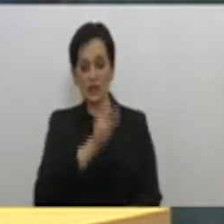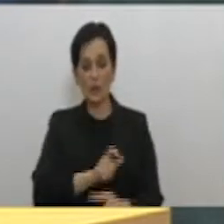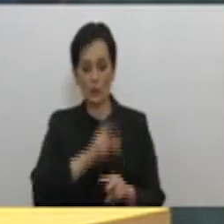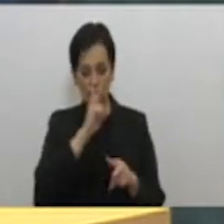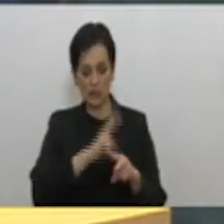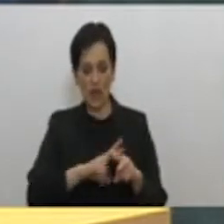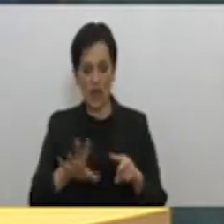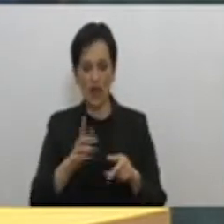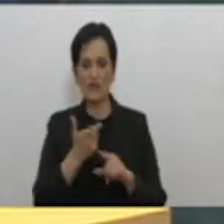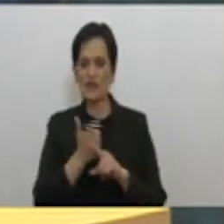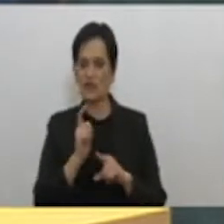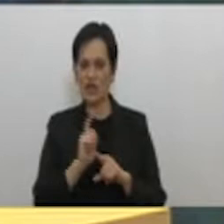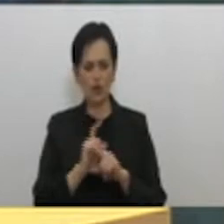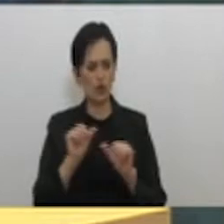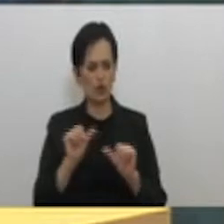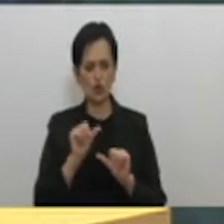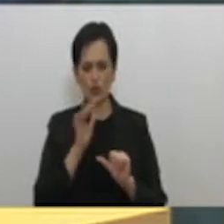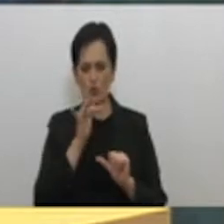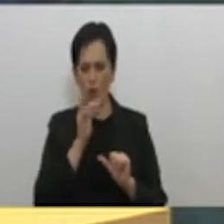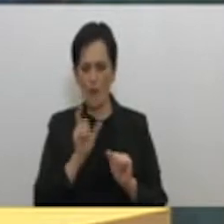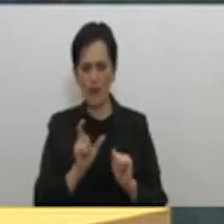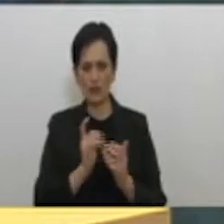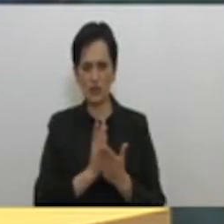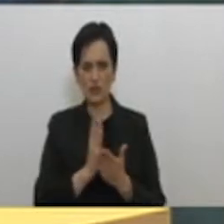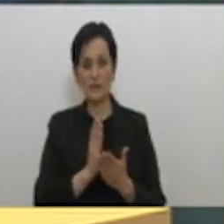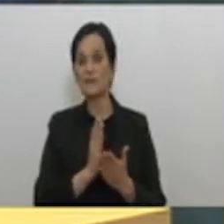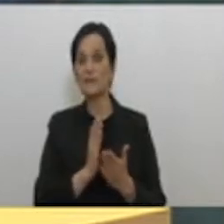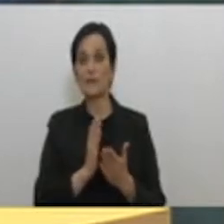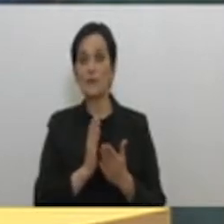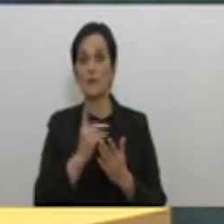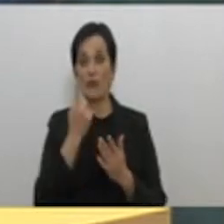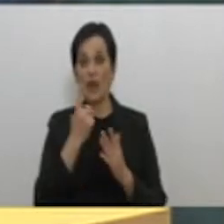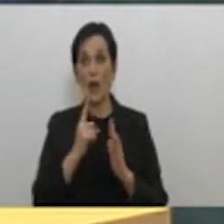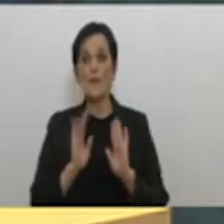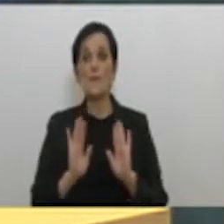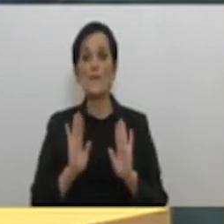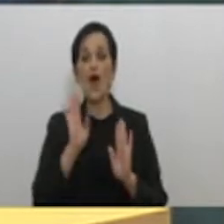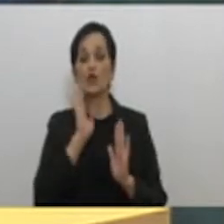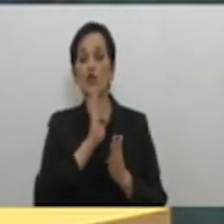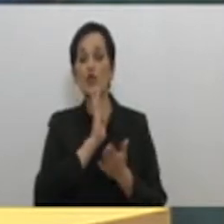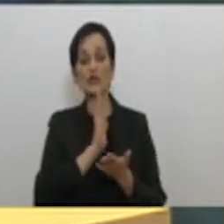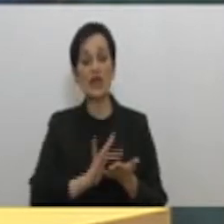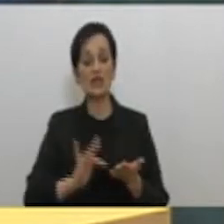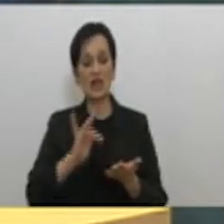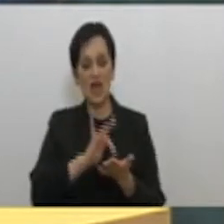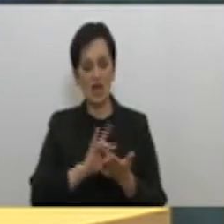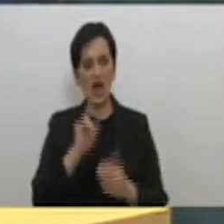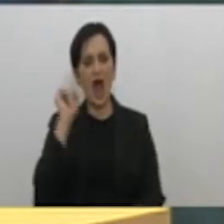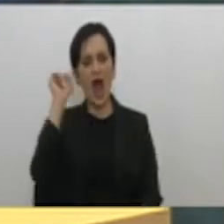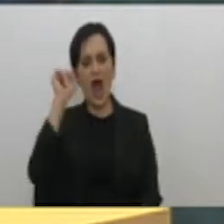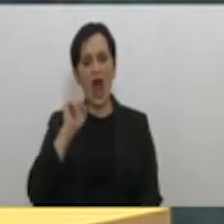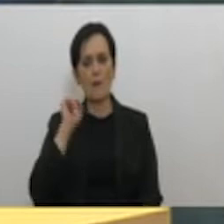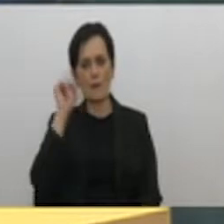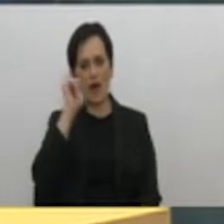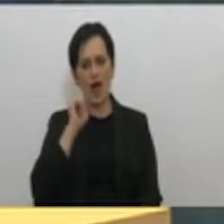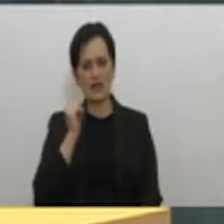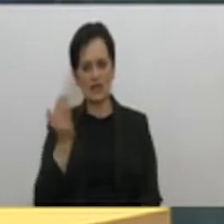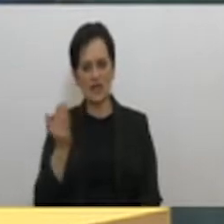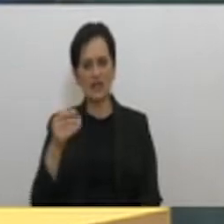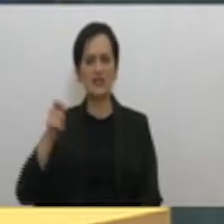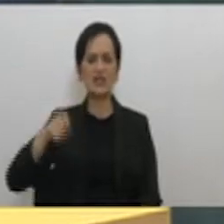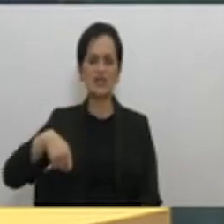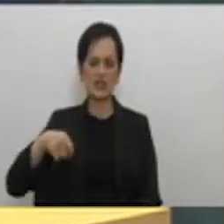ეს ძალიან ცუდი მომენტია. Da, არა მარტო დედაქალაქში, აფხაზეთშიც და